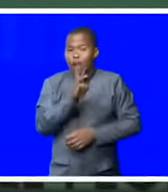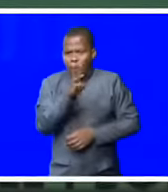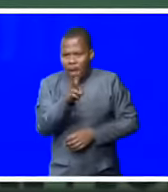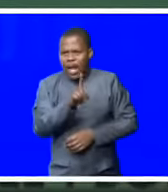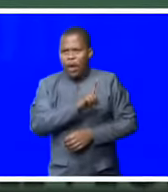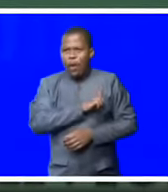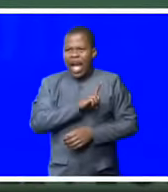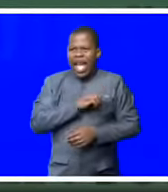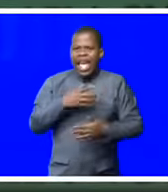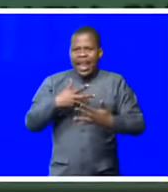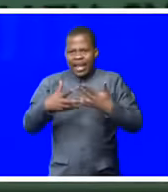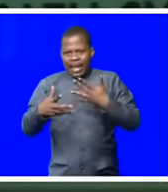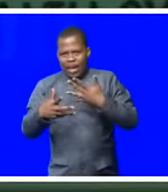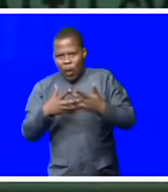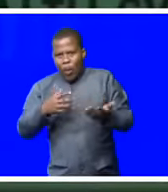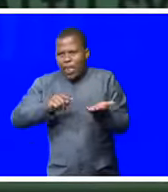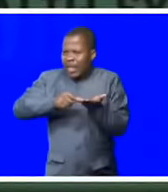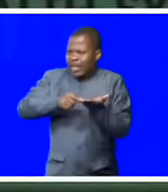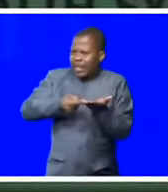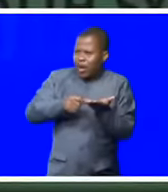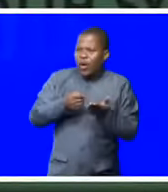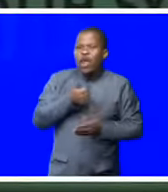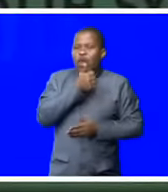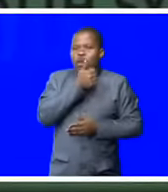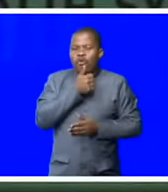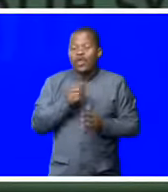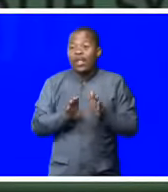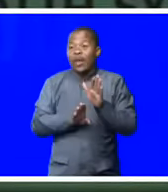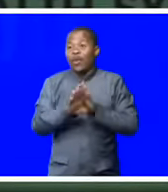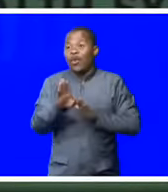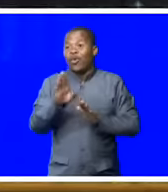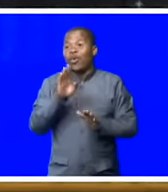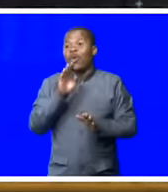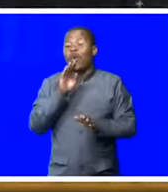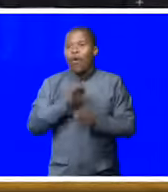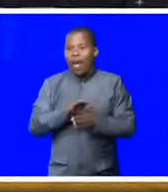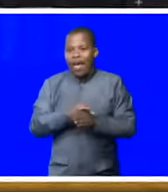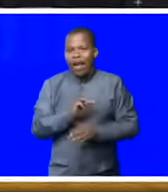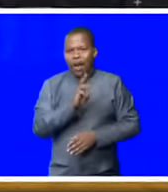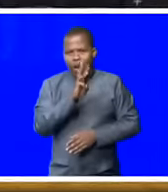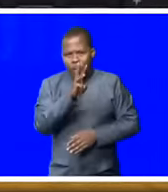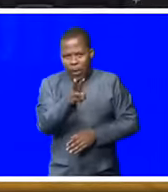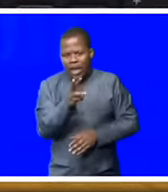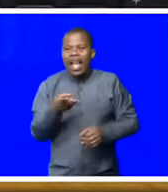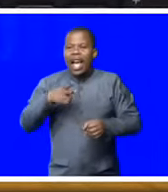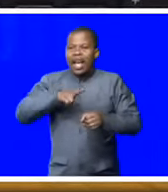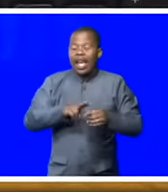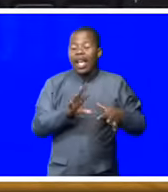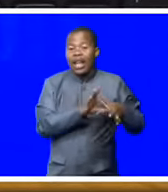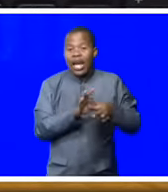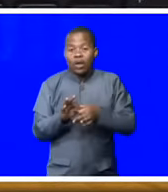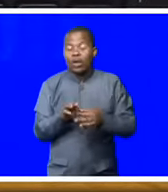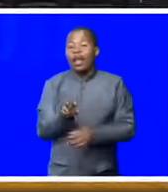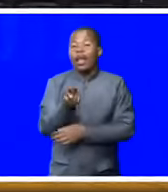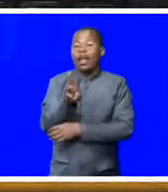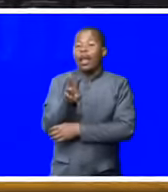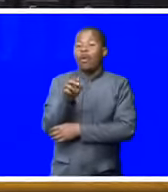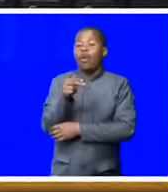lenta ukuthi kuchumana kwethu nokusebenta kwethu ediko kube ngilokuhamba malula. WHO ngiyena